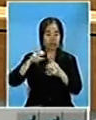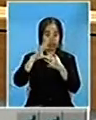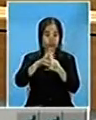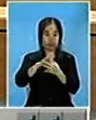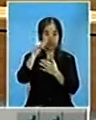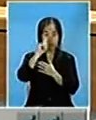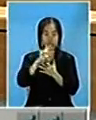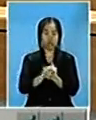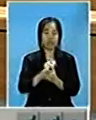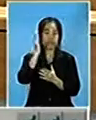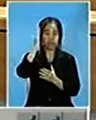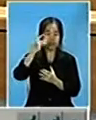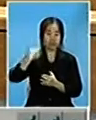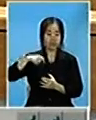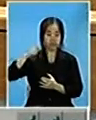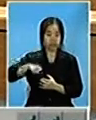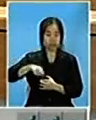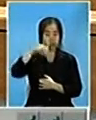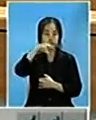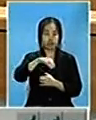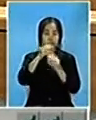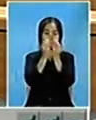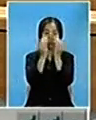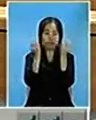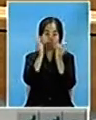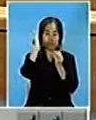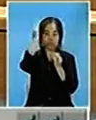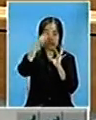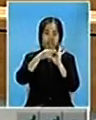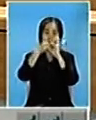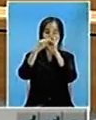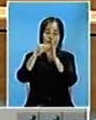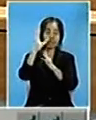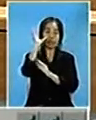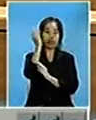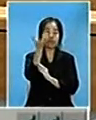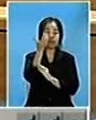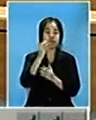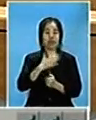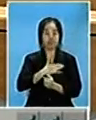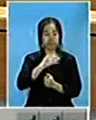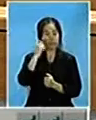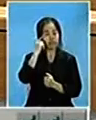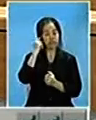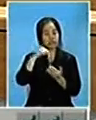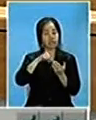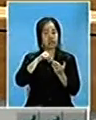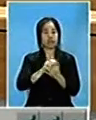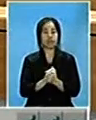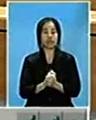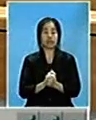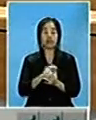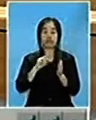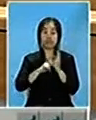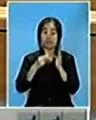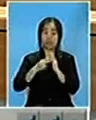กฐานะของศาลรัฐธรรมนูญไปสู่สากลเนี่ยครับผมก็เลยติดใจแสดงว่าศาล